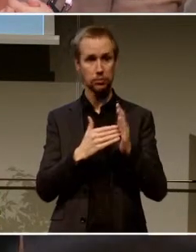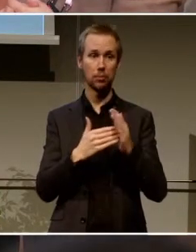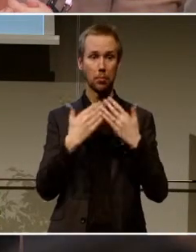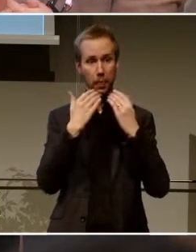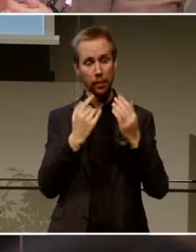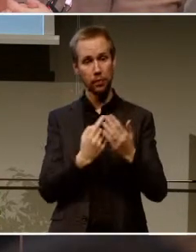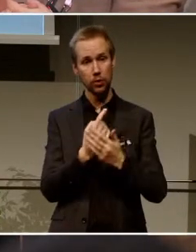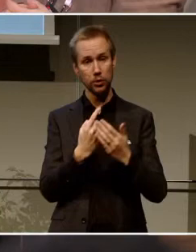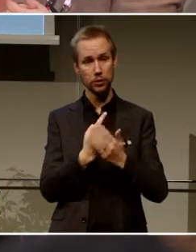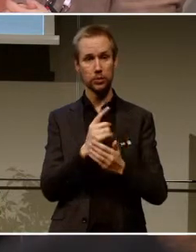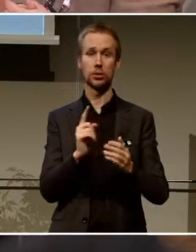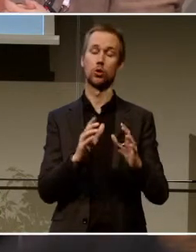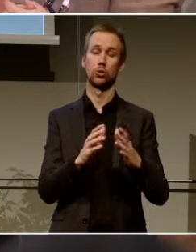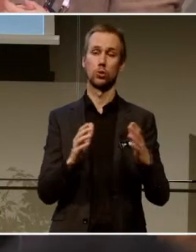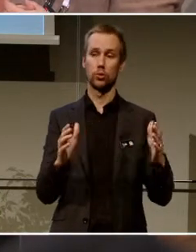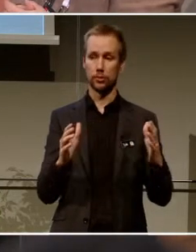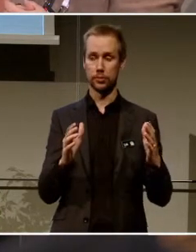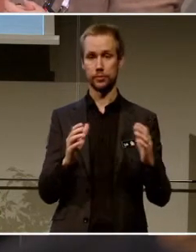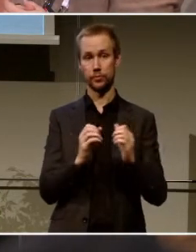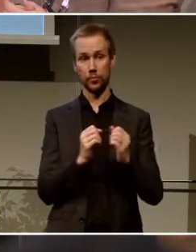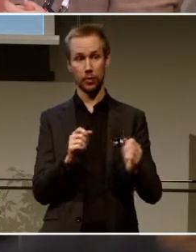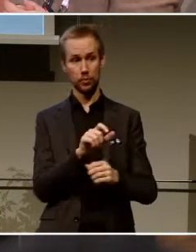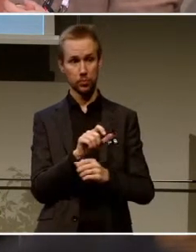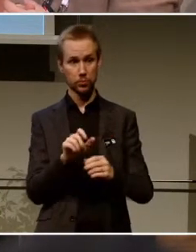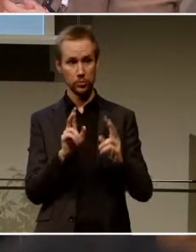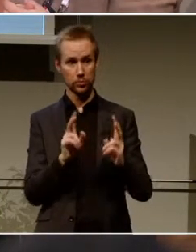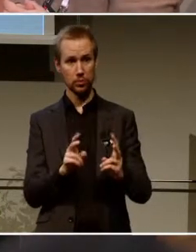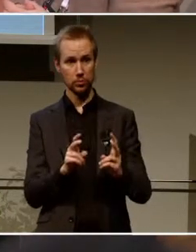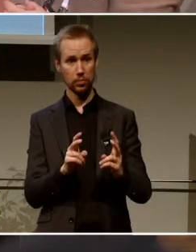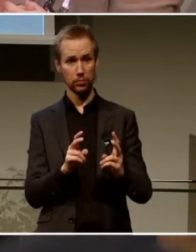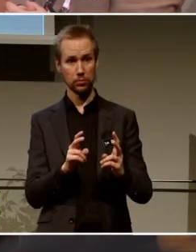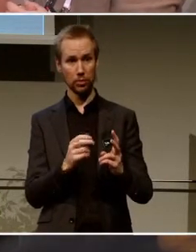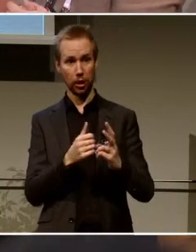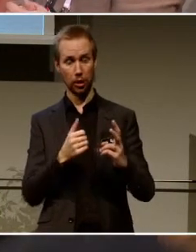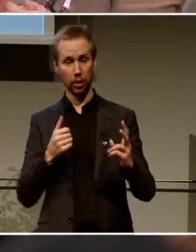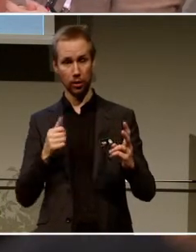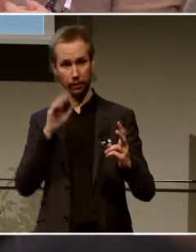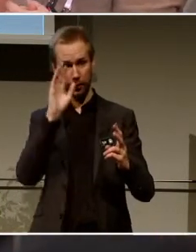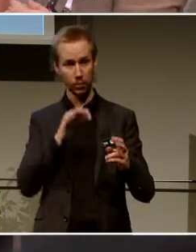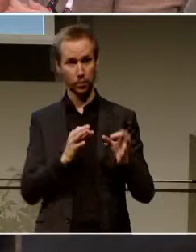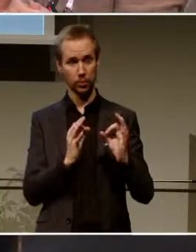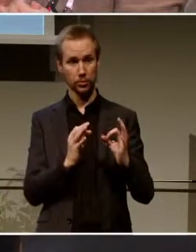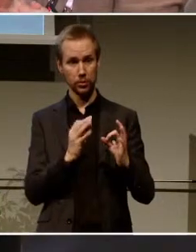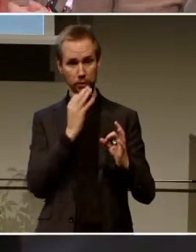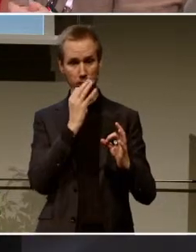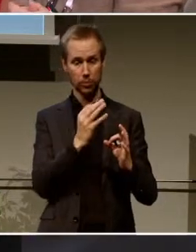Men de som är längst bort från svaren så vet de vad de ska fråga efter. Nej, det är då vi får flytta oss utanför